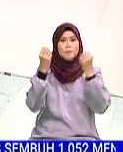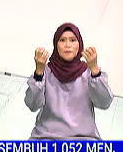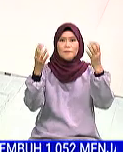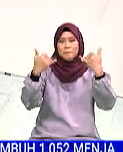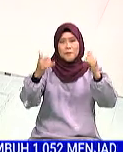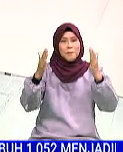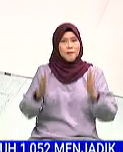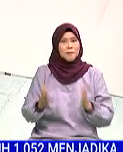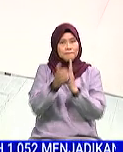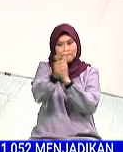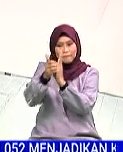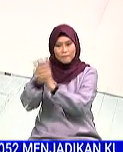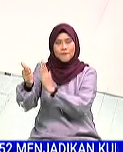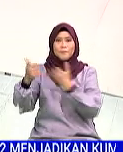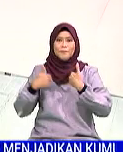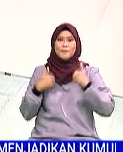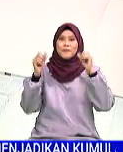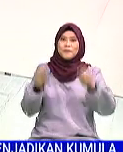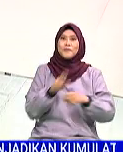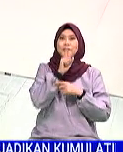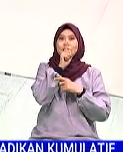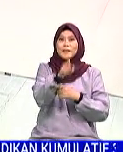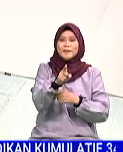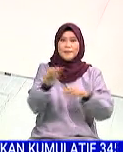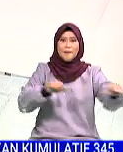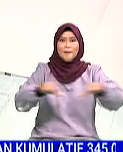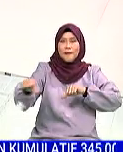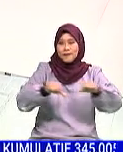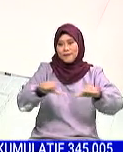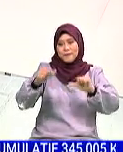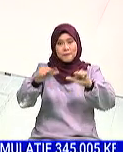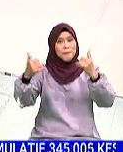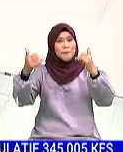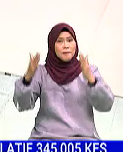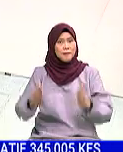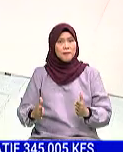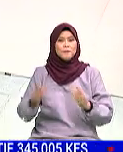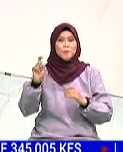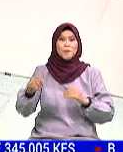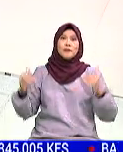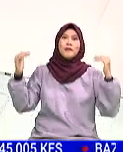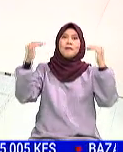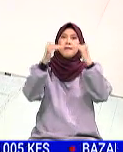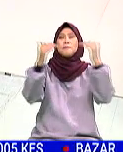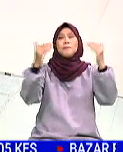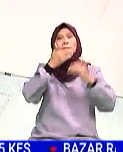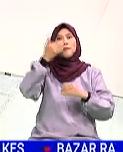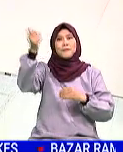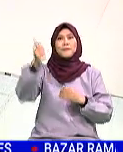pemain berkaliber, di samping memastikan kecergasan setiap pemain sentiasa berada pada tahap yang